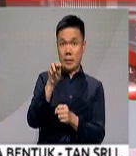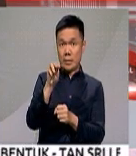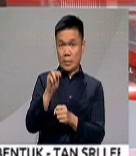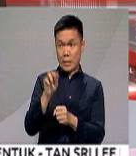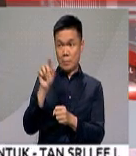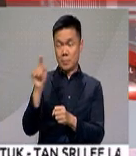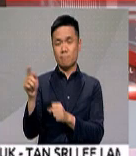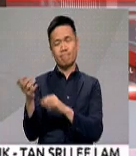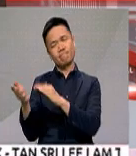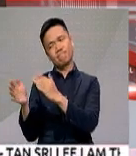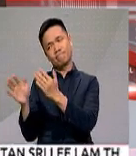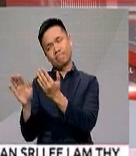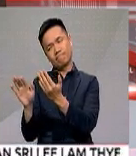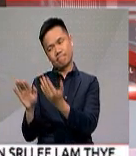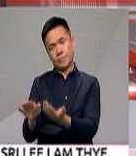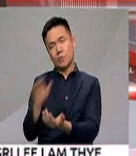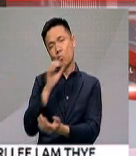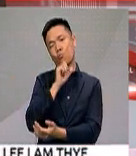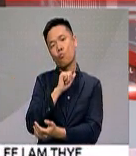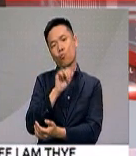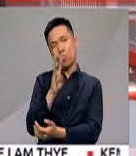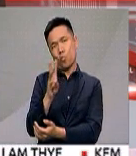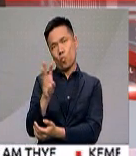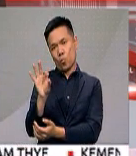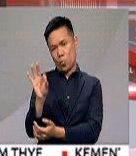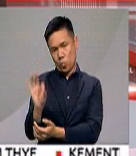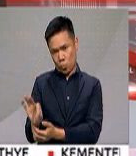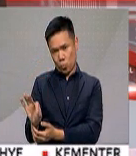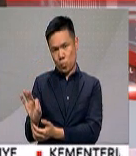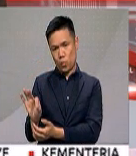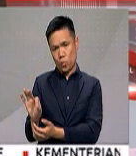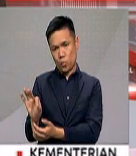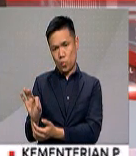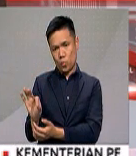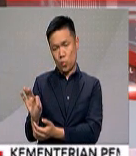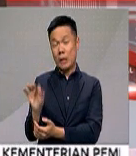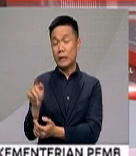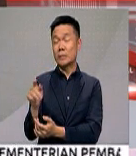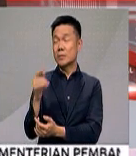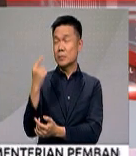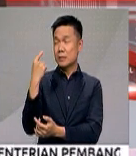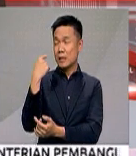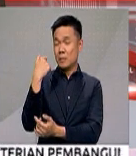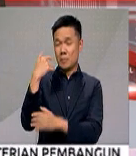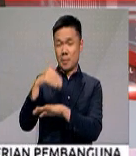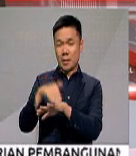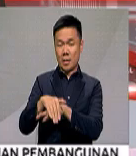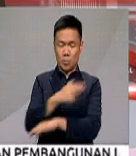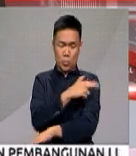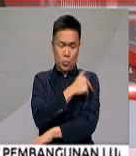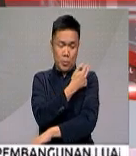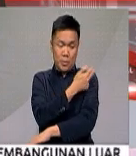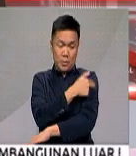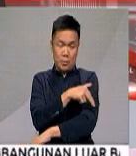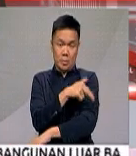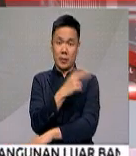di perut. Allahyarham menghembuskan nafas terakhir pada pukul 12.50 malam tadi di Hospital Kuala